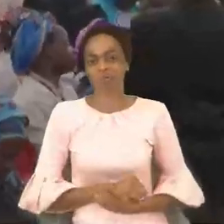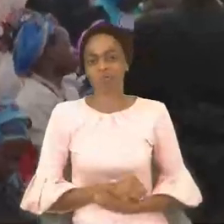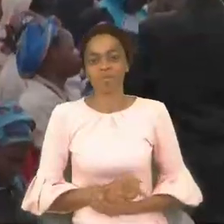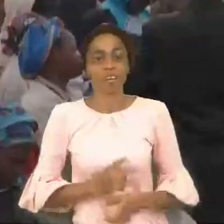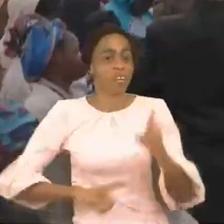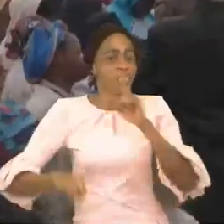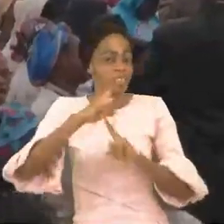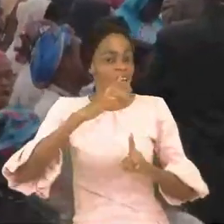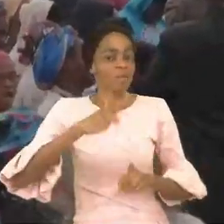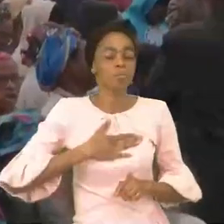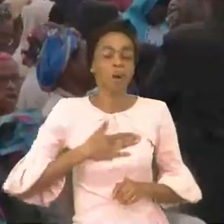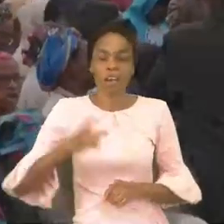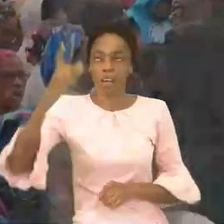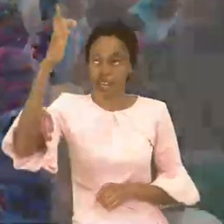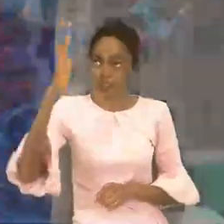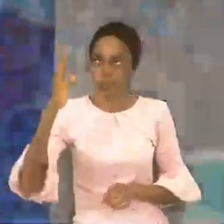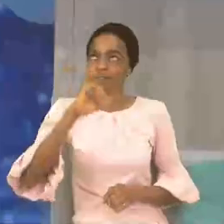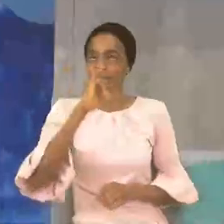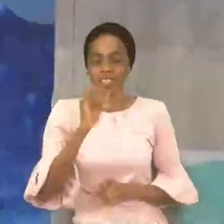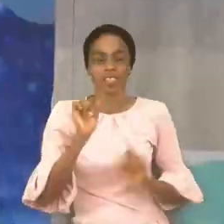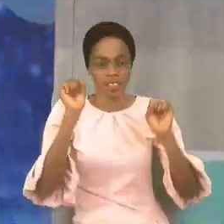Dieu est capable.